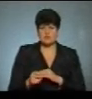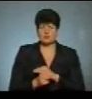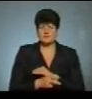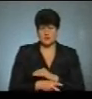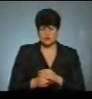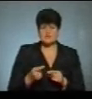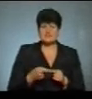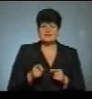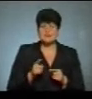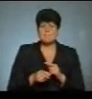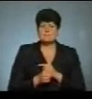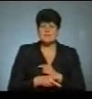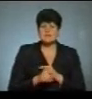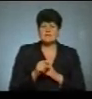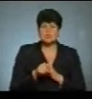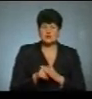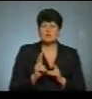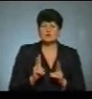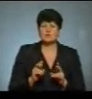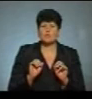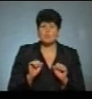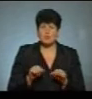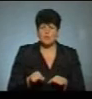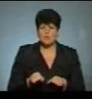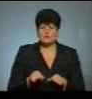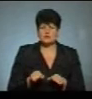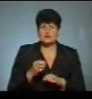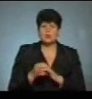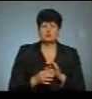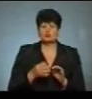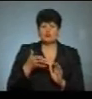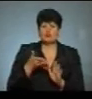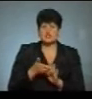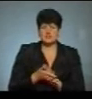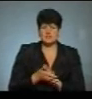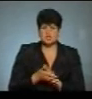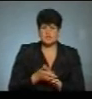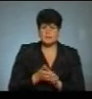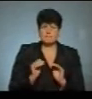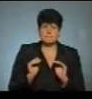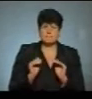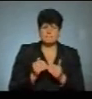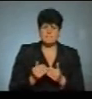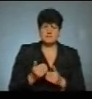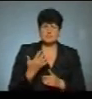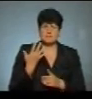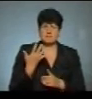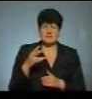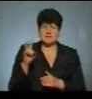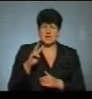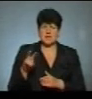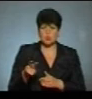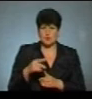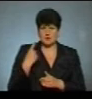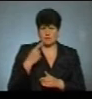От, бідний – це той, хто може на добу витрачати менше $5 на